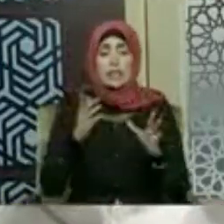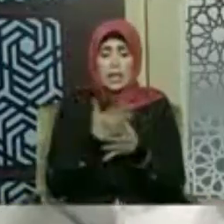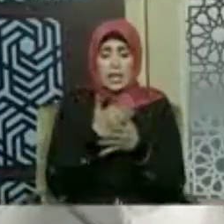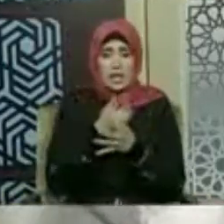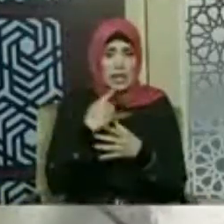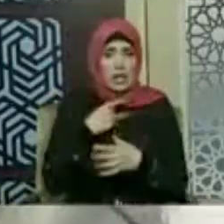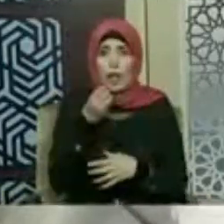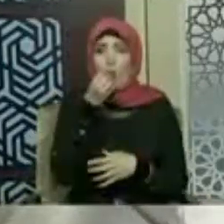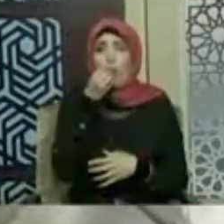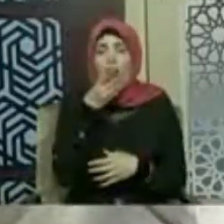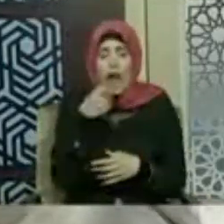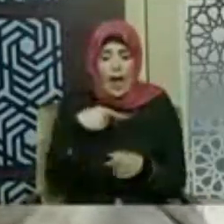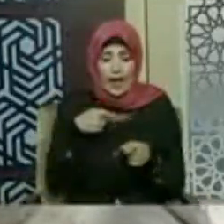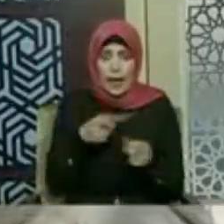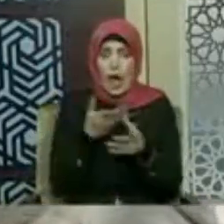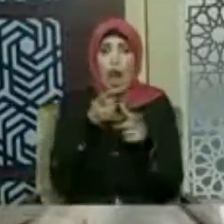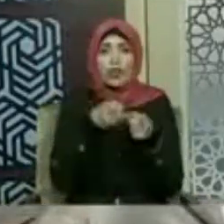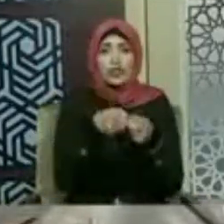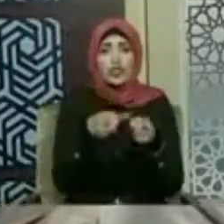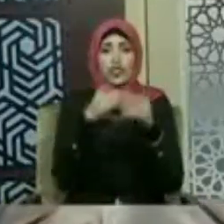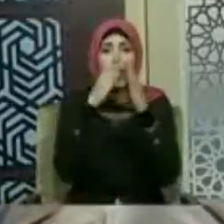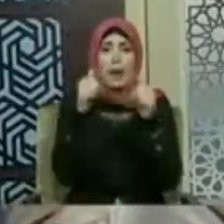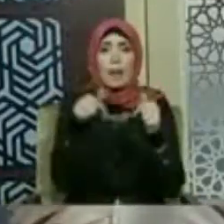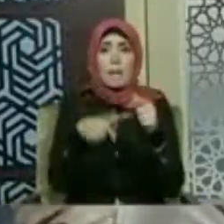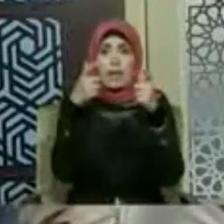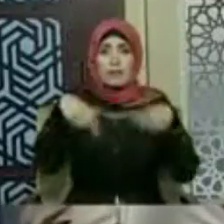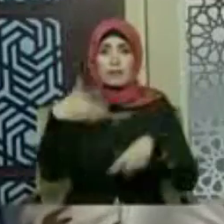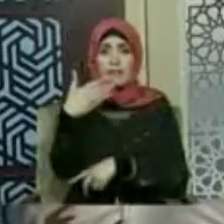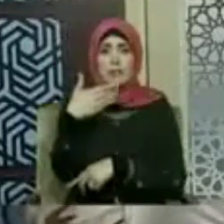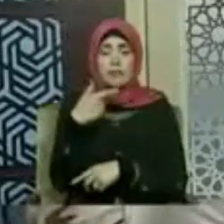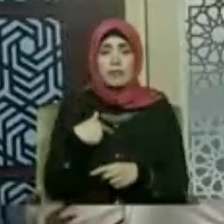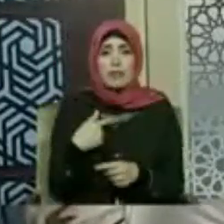كأن لم نعط شيئا،